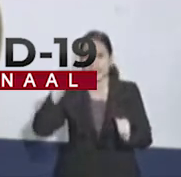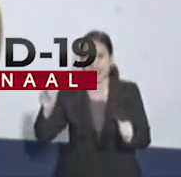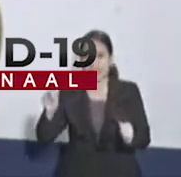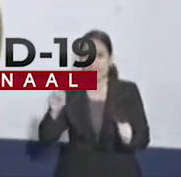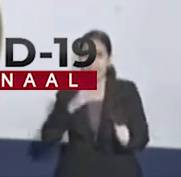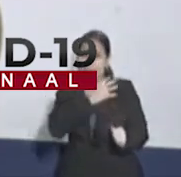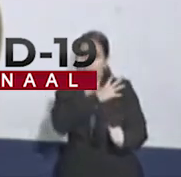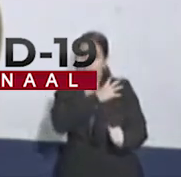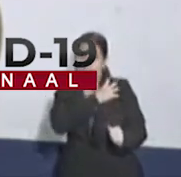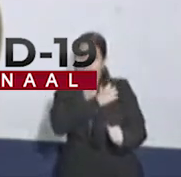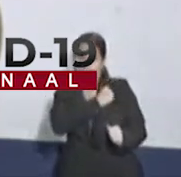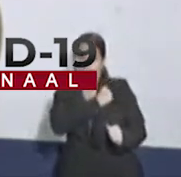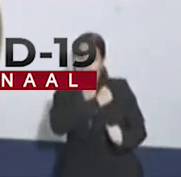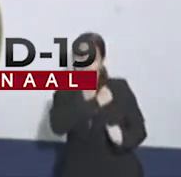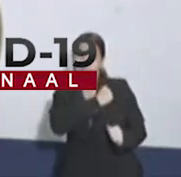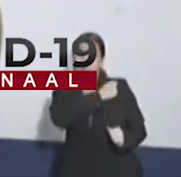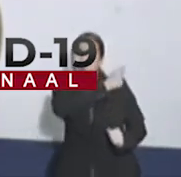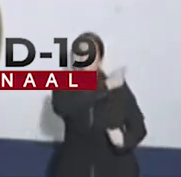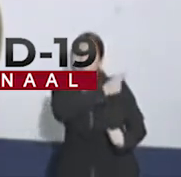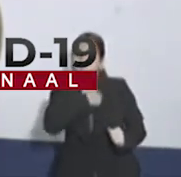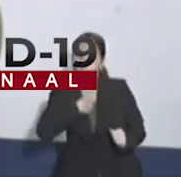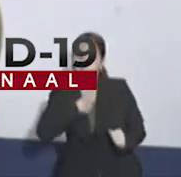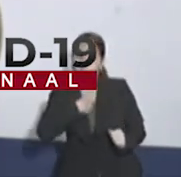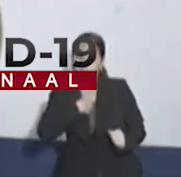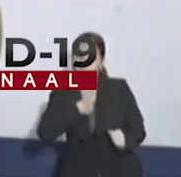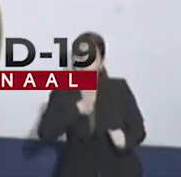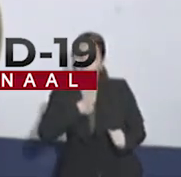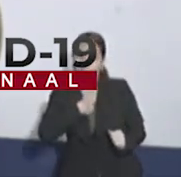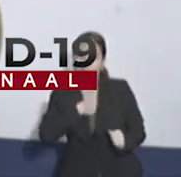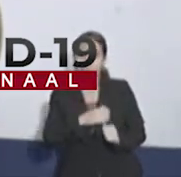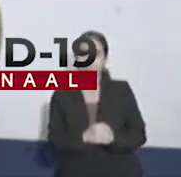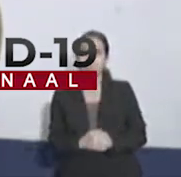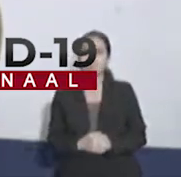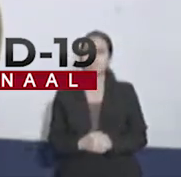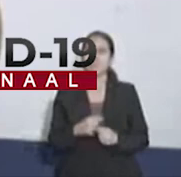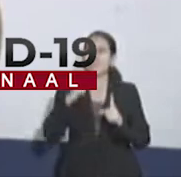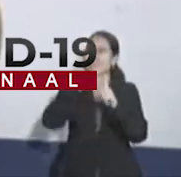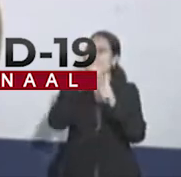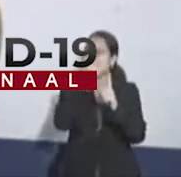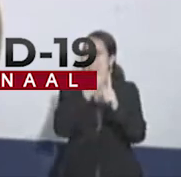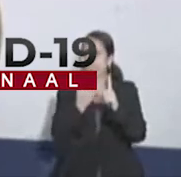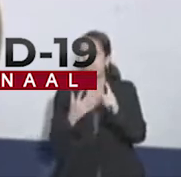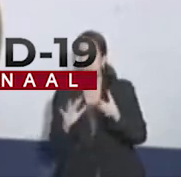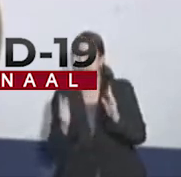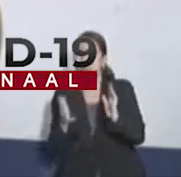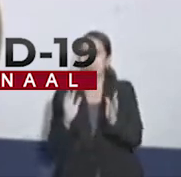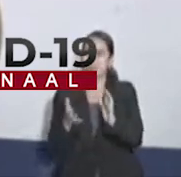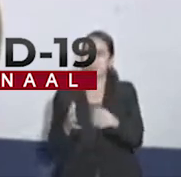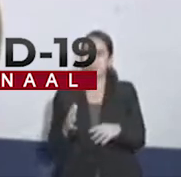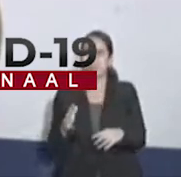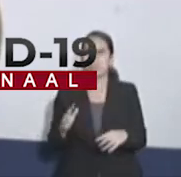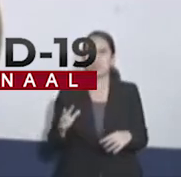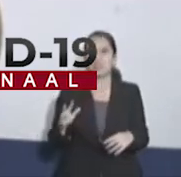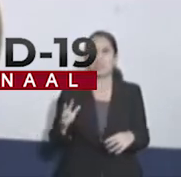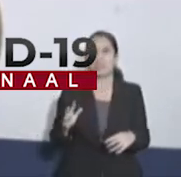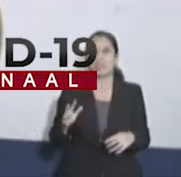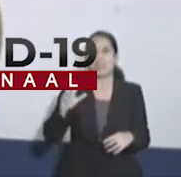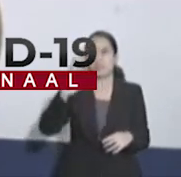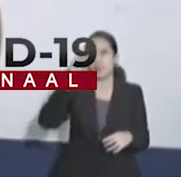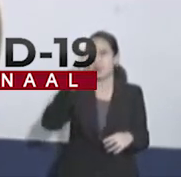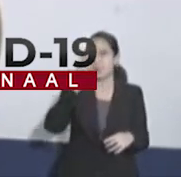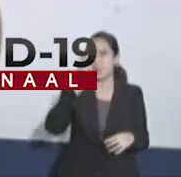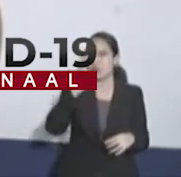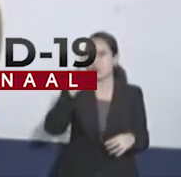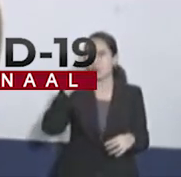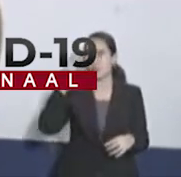eenvoudige rekensom zegt ons dat we waarschijnlijk 180 mensen niet hebben geopereerd of nog